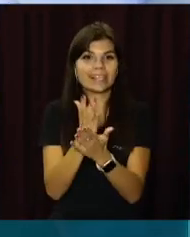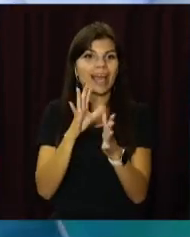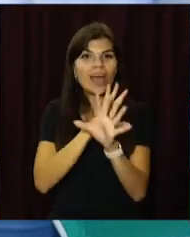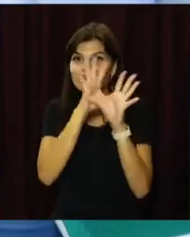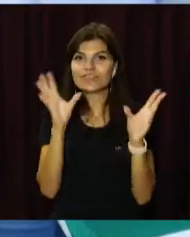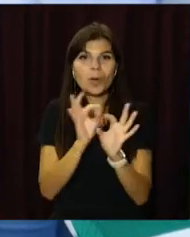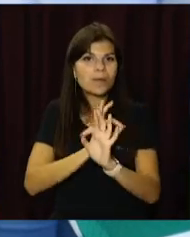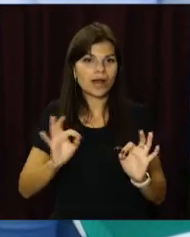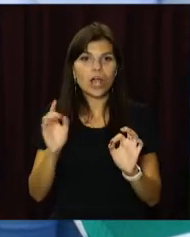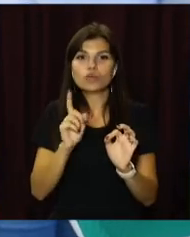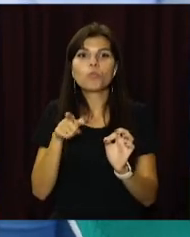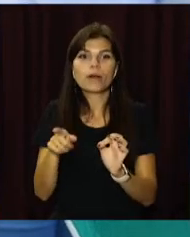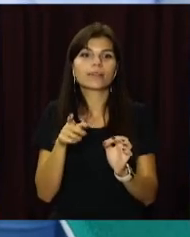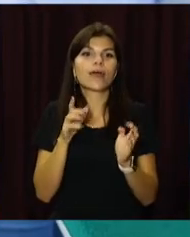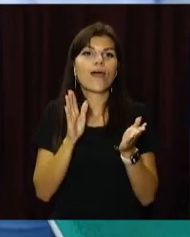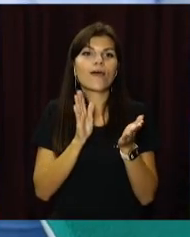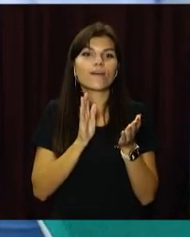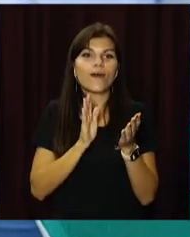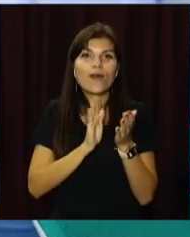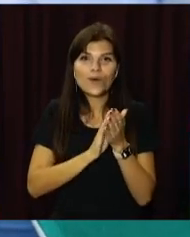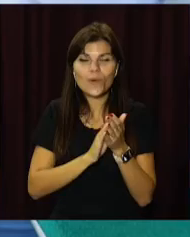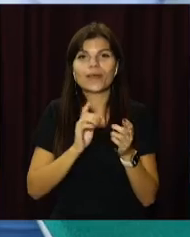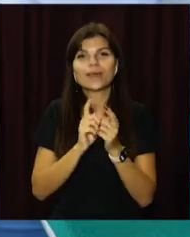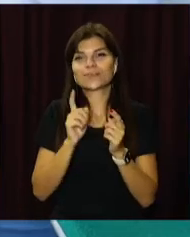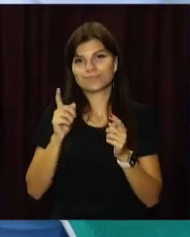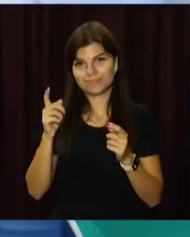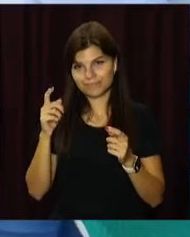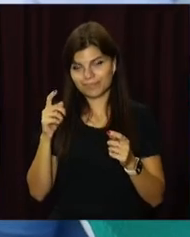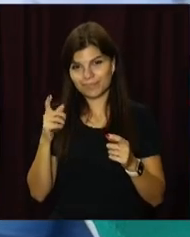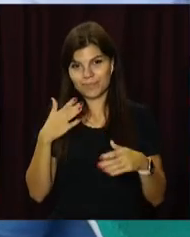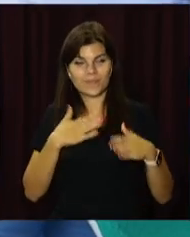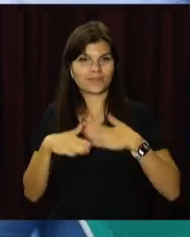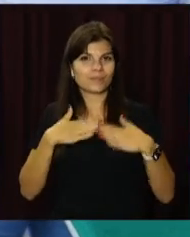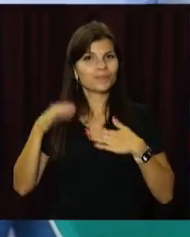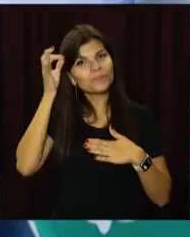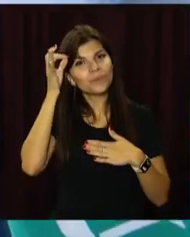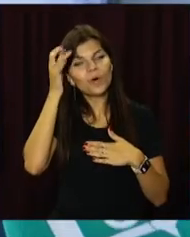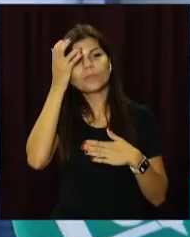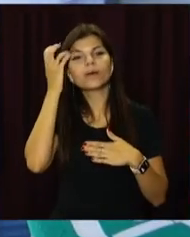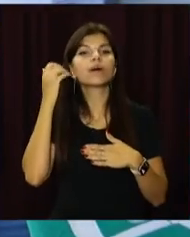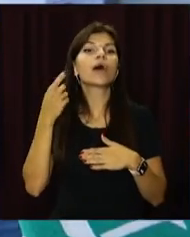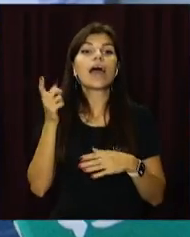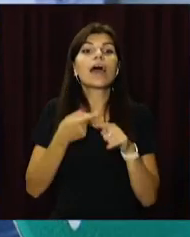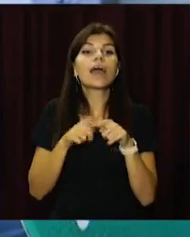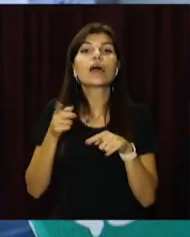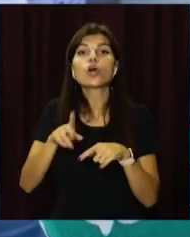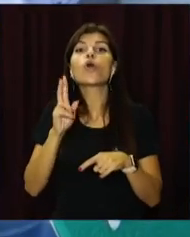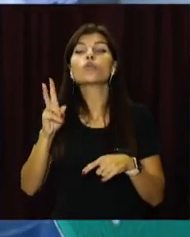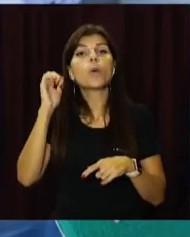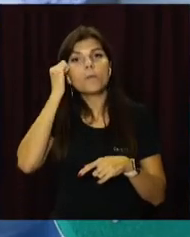все остальне, щоб не хлопали, ніякого російського миру нам не потрібно. І це як пам'ять тих, хто зараз боронить нашу